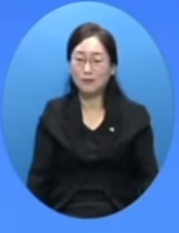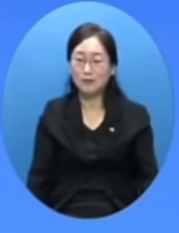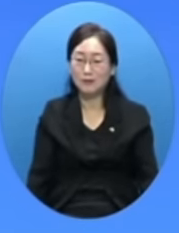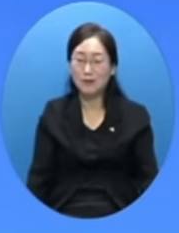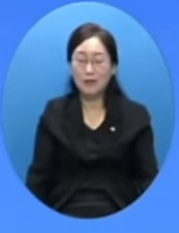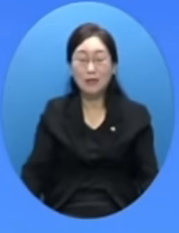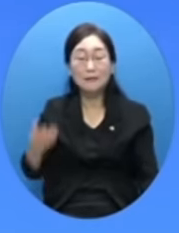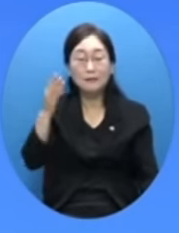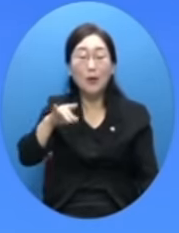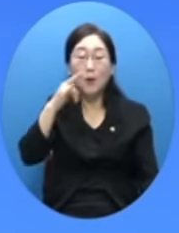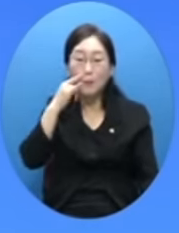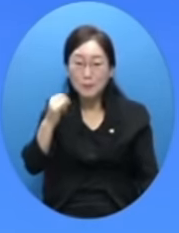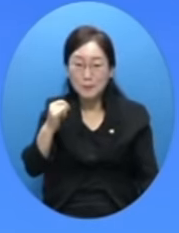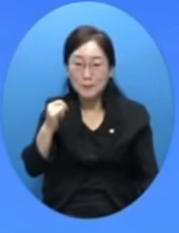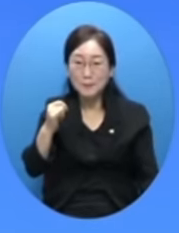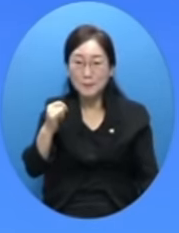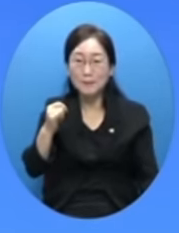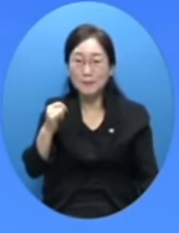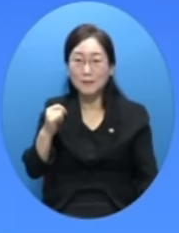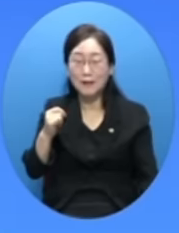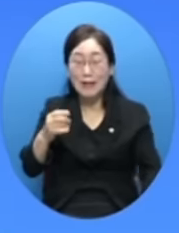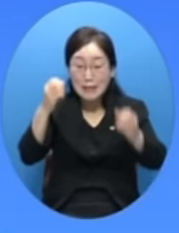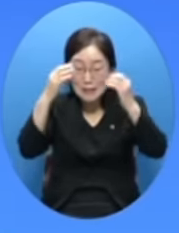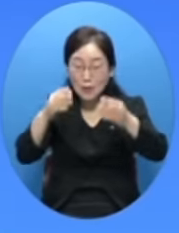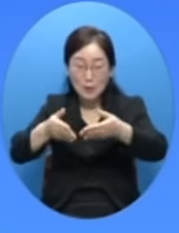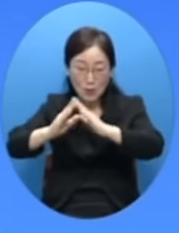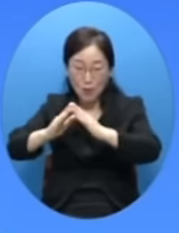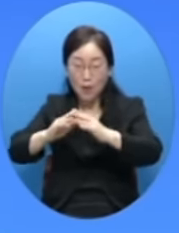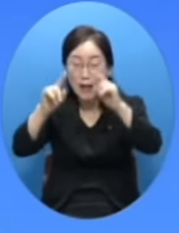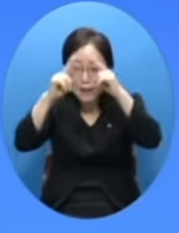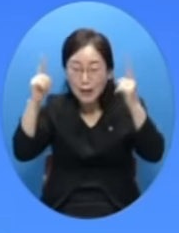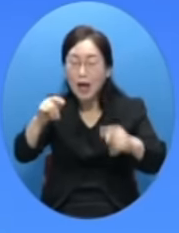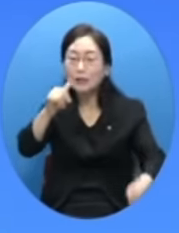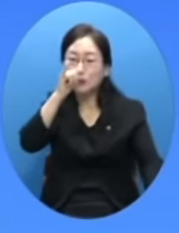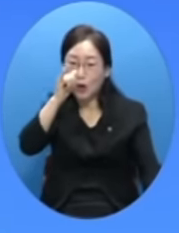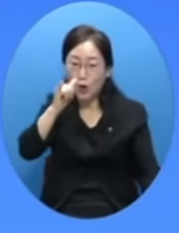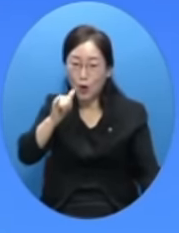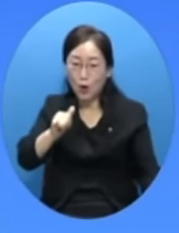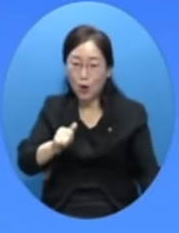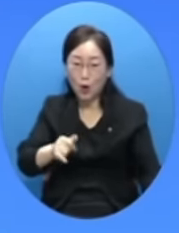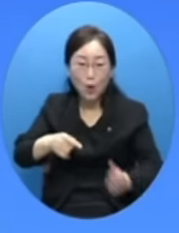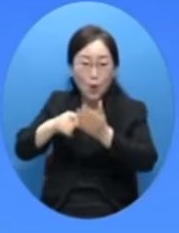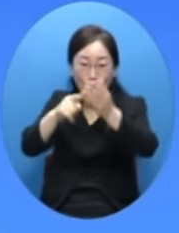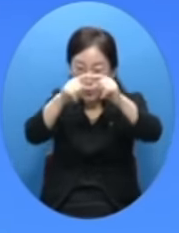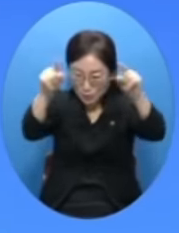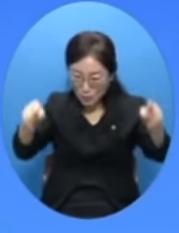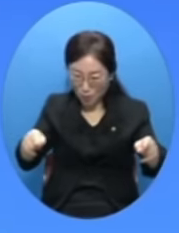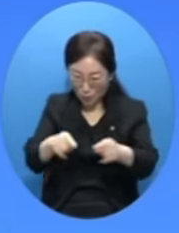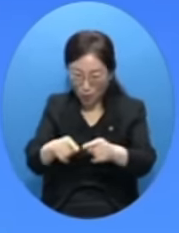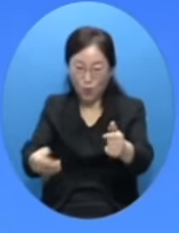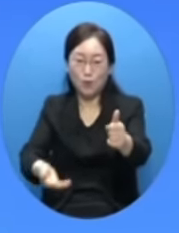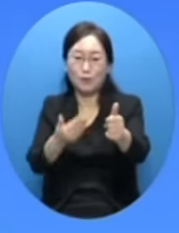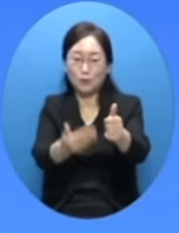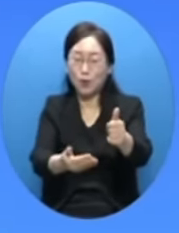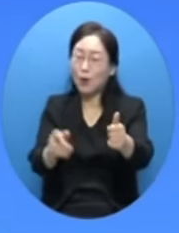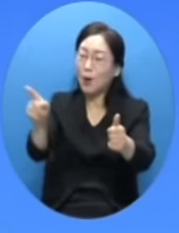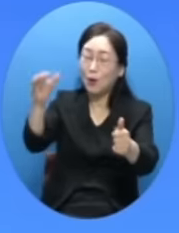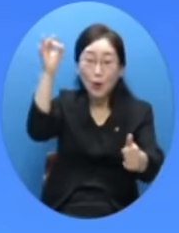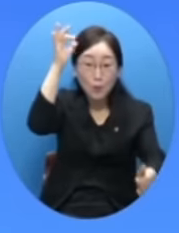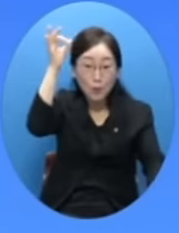근데 어머니가 새로 생긴 대학교라고 원서를 하나 갖고 왔는데 저